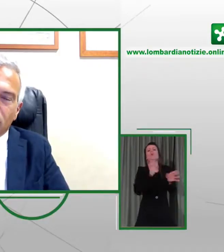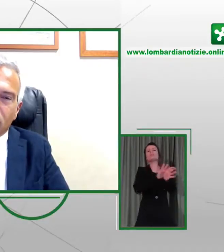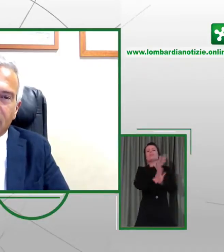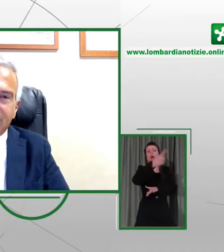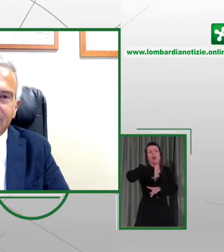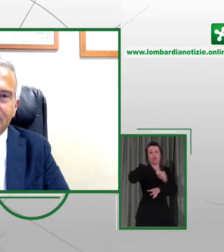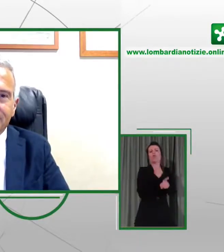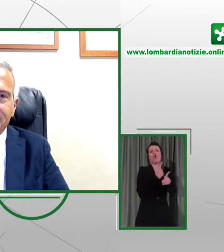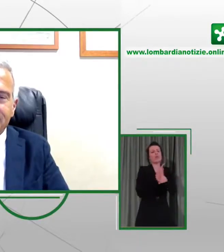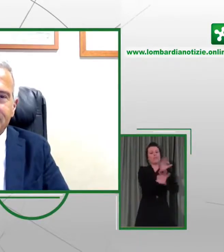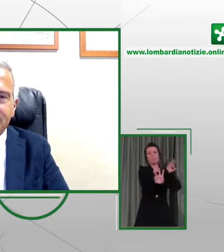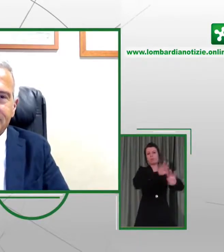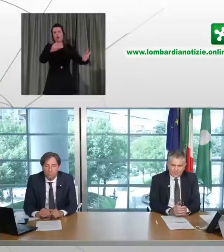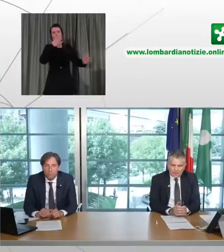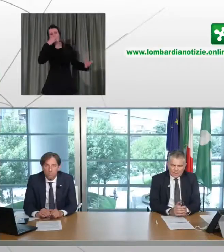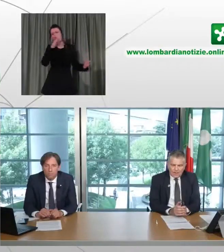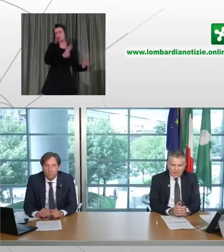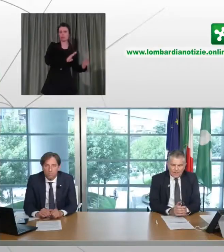farci trovare impreparati.